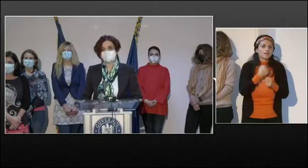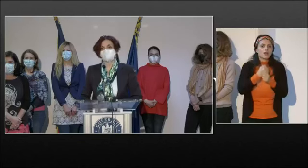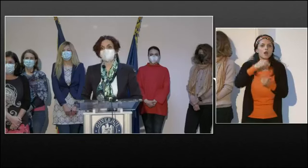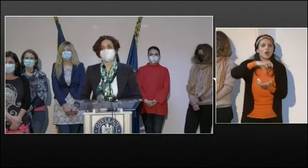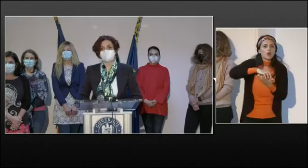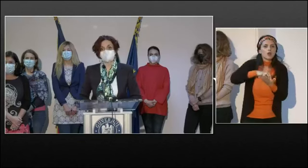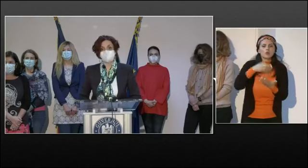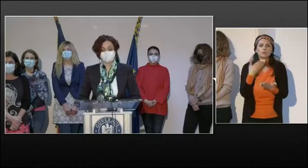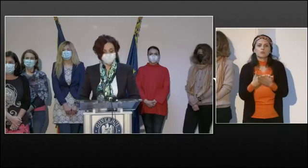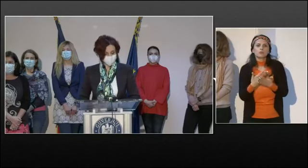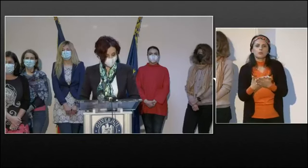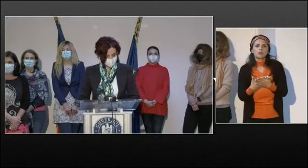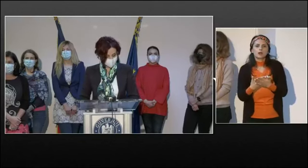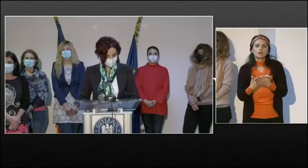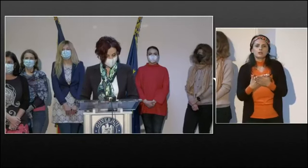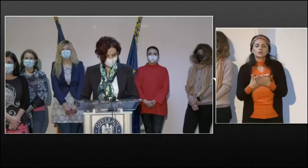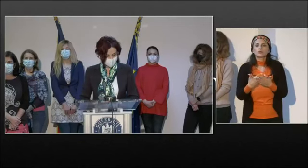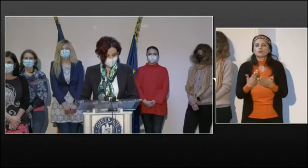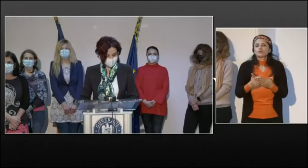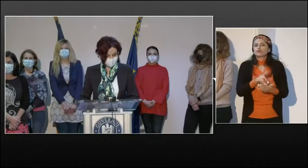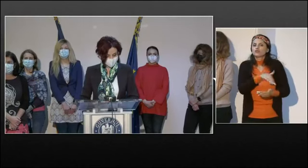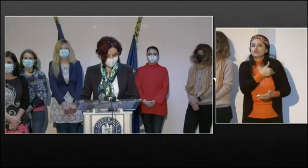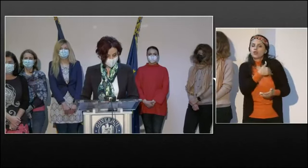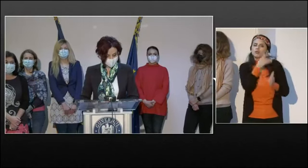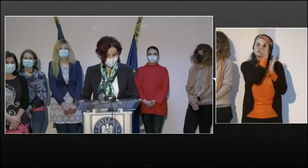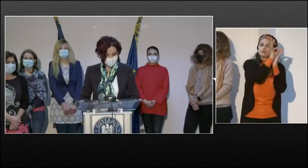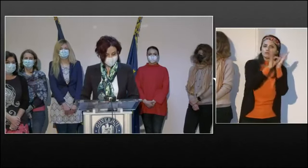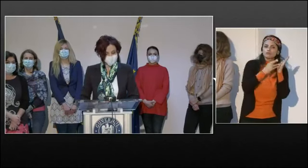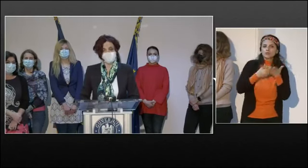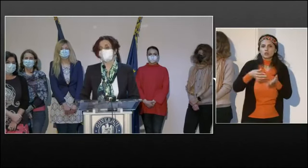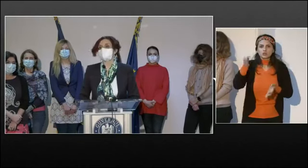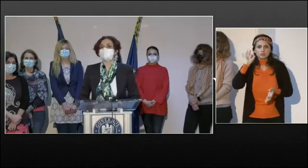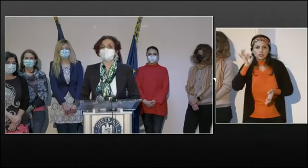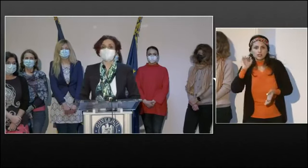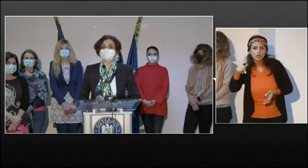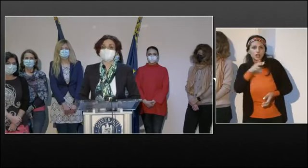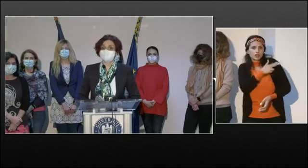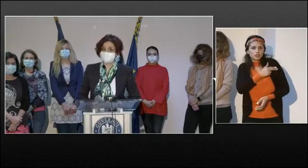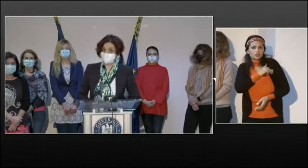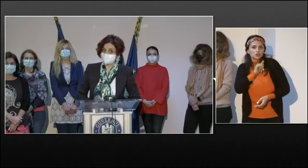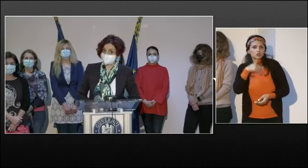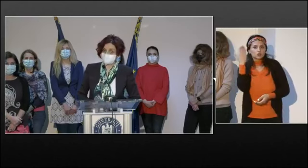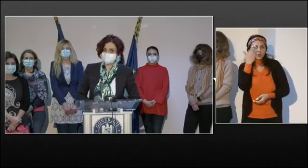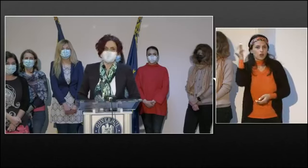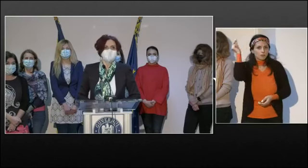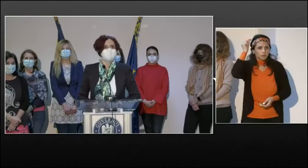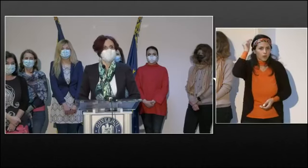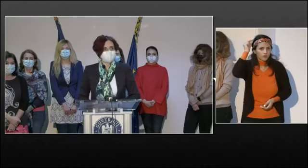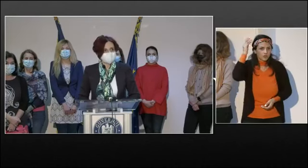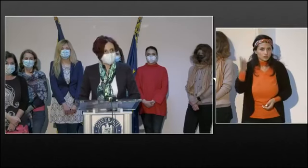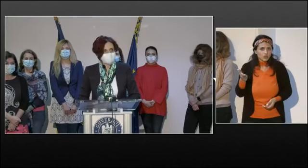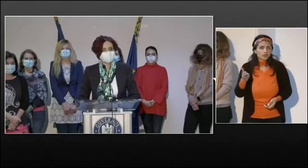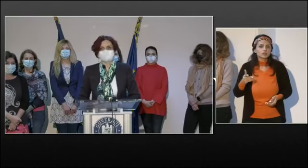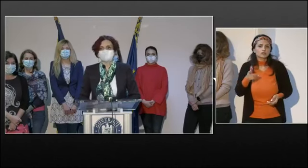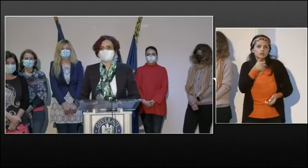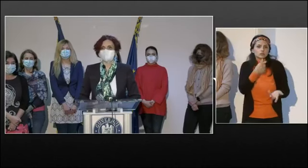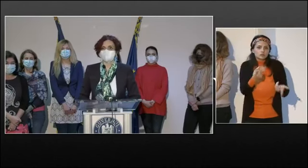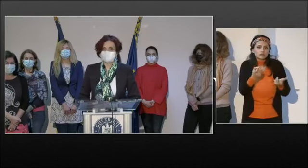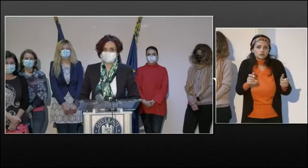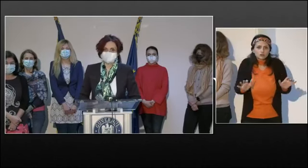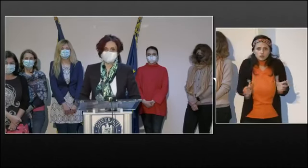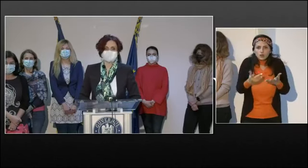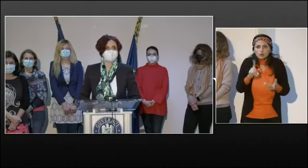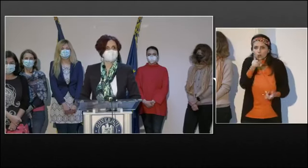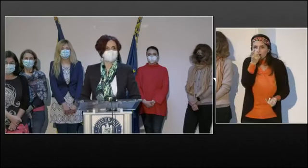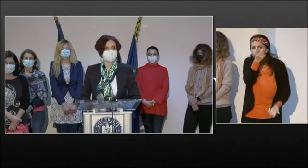dedicate pentru pentru elevii cu cerințe educaționale speciale în licee și școli profesionale pornind de la